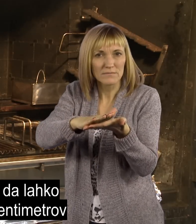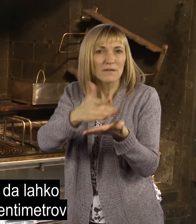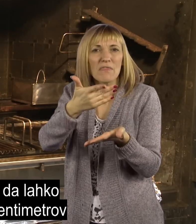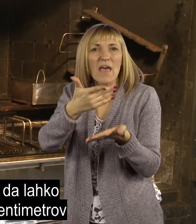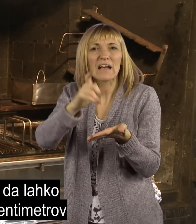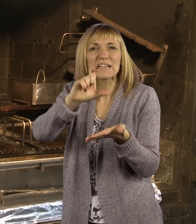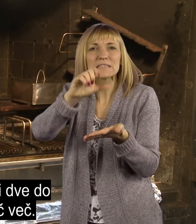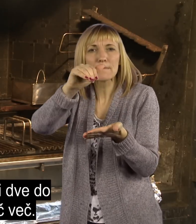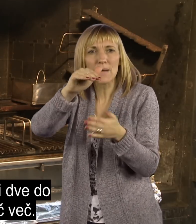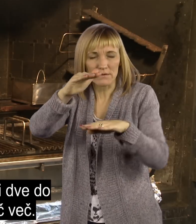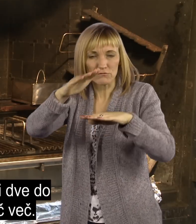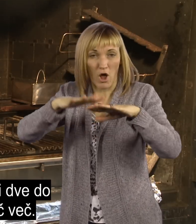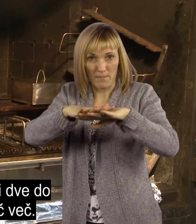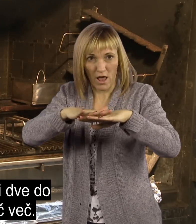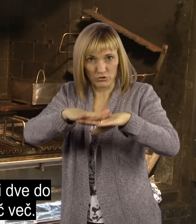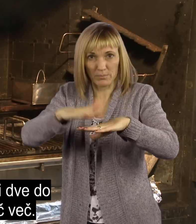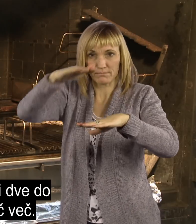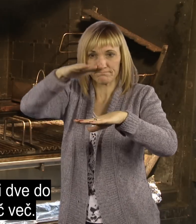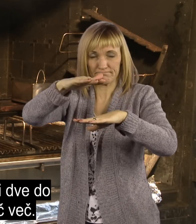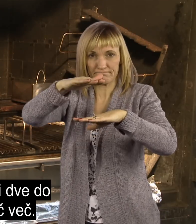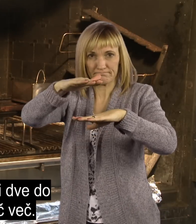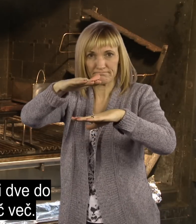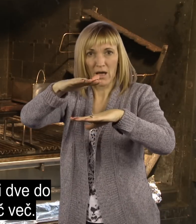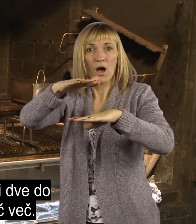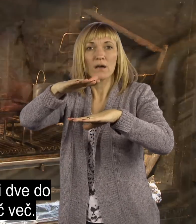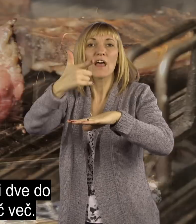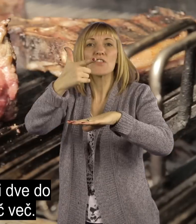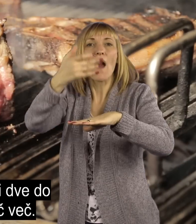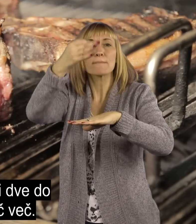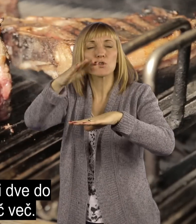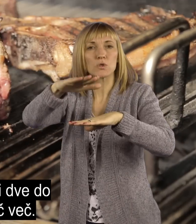par centimetrov od rešetke, kakšne